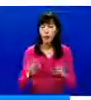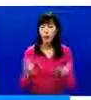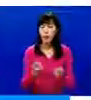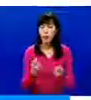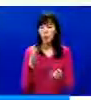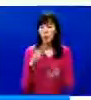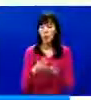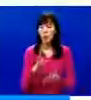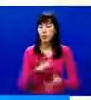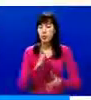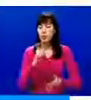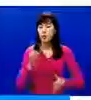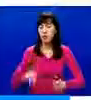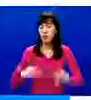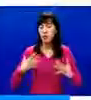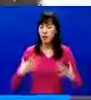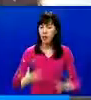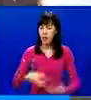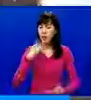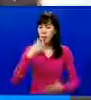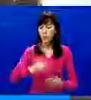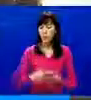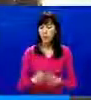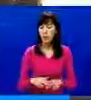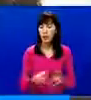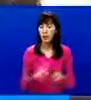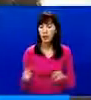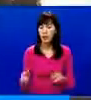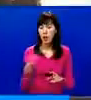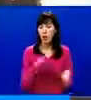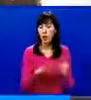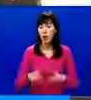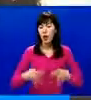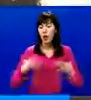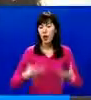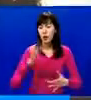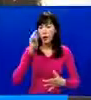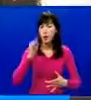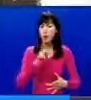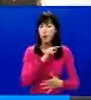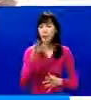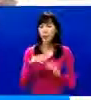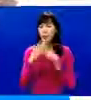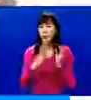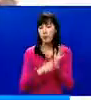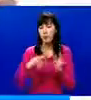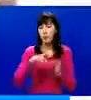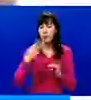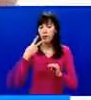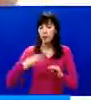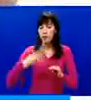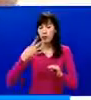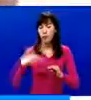должен сделать человек в праздник Крещения Господня. Процедуры купания в период празднования Крещения состоятся 19 января с 24